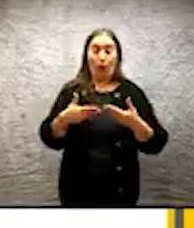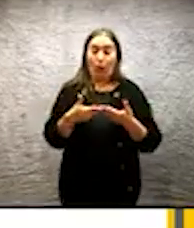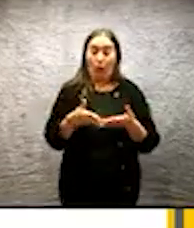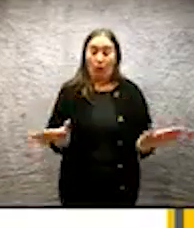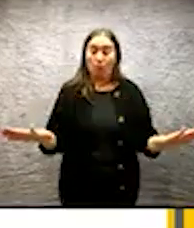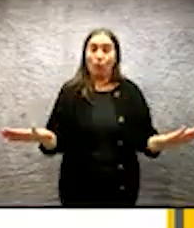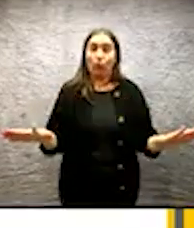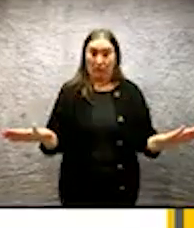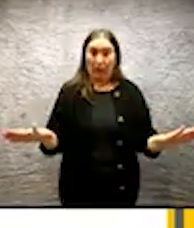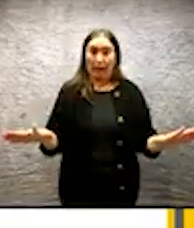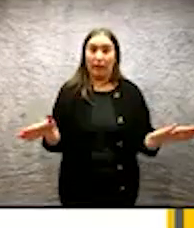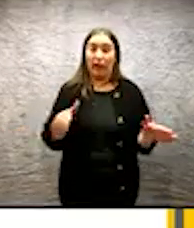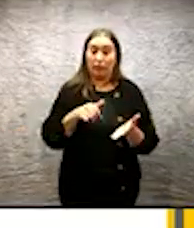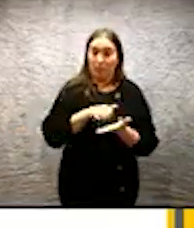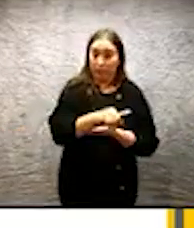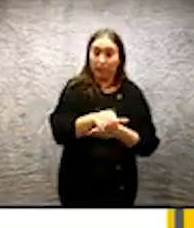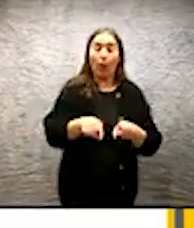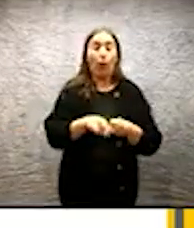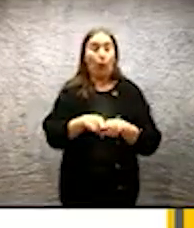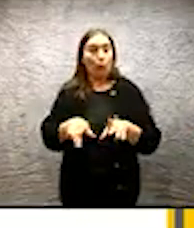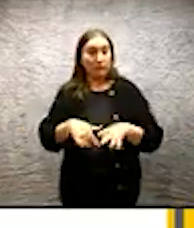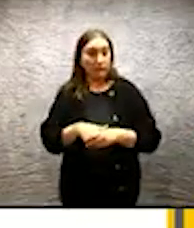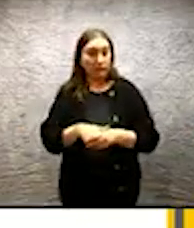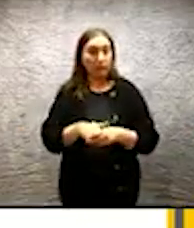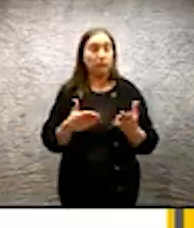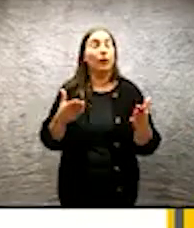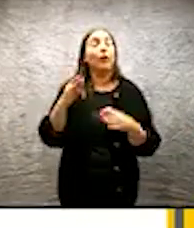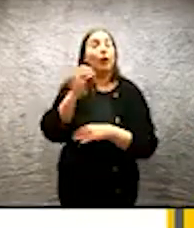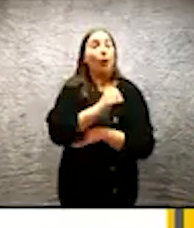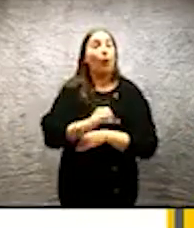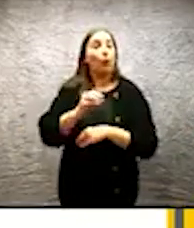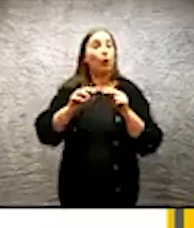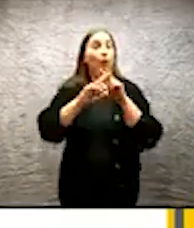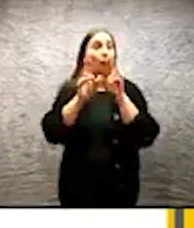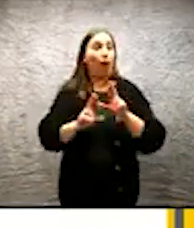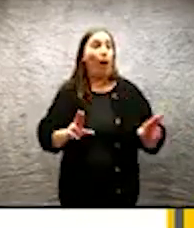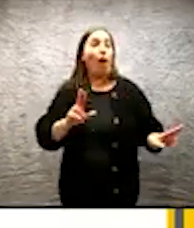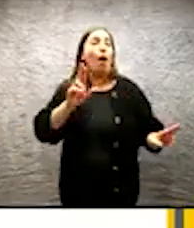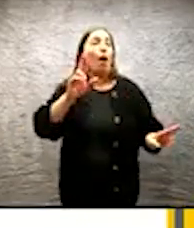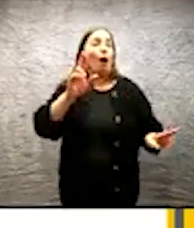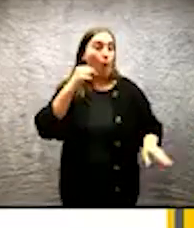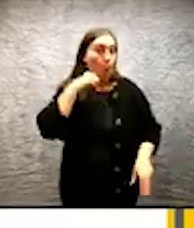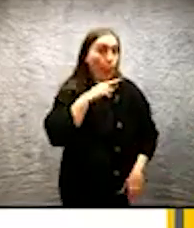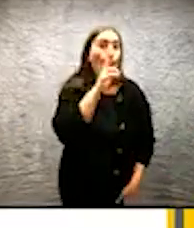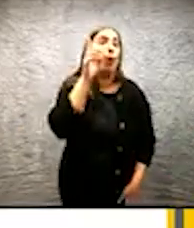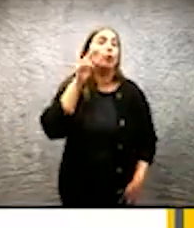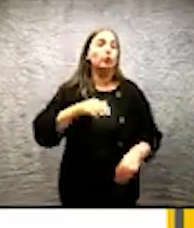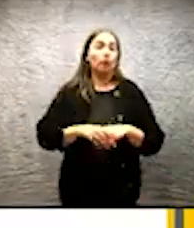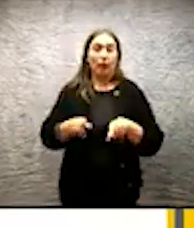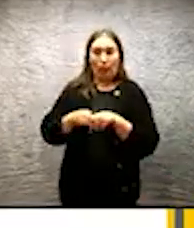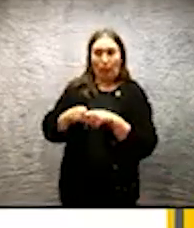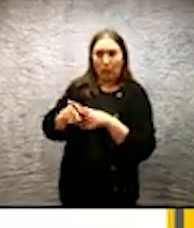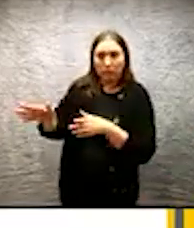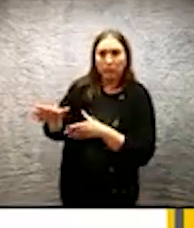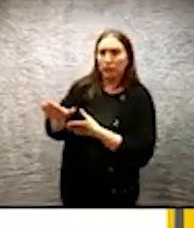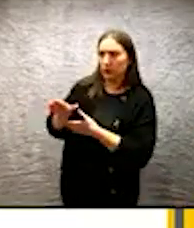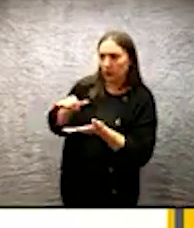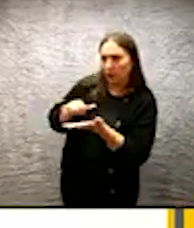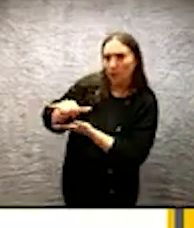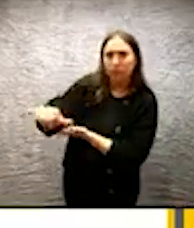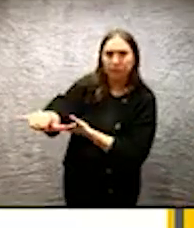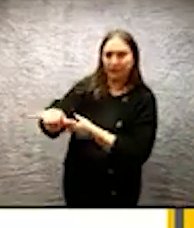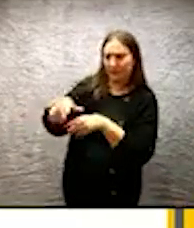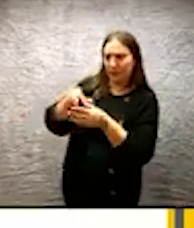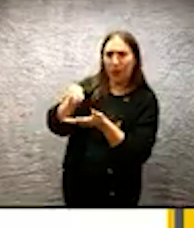dans le cadre d'Octobre Rose, une marche suivie par des animations, école de parachutisme, aéromodélisme. En